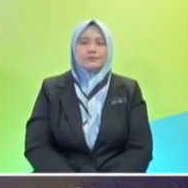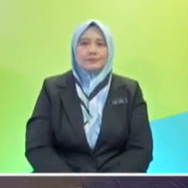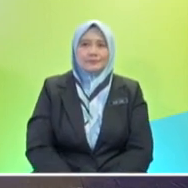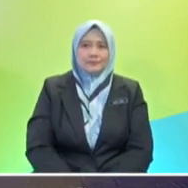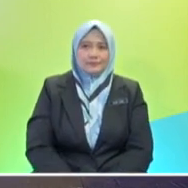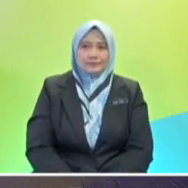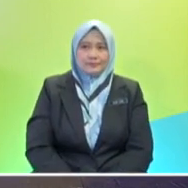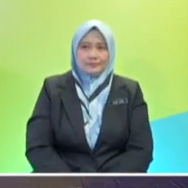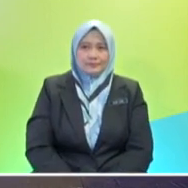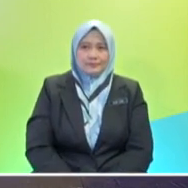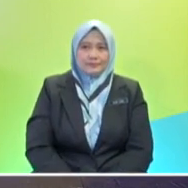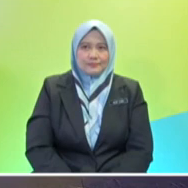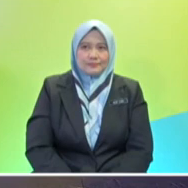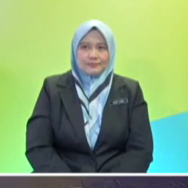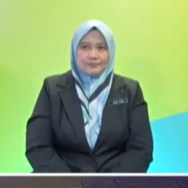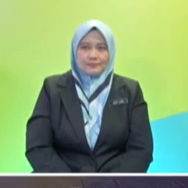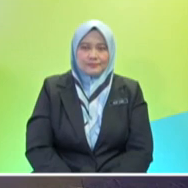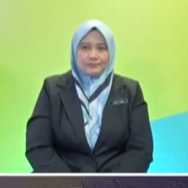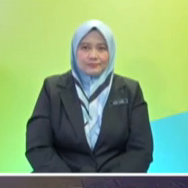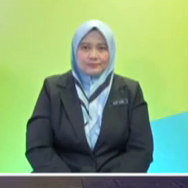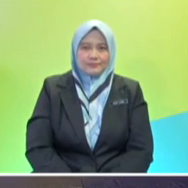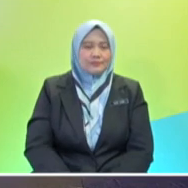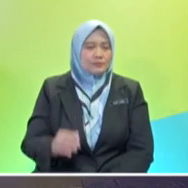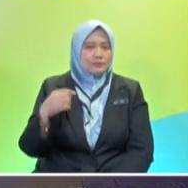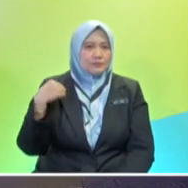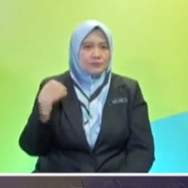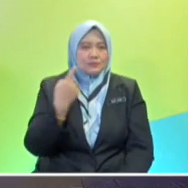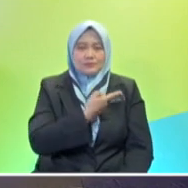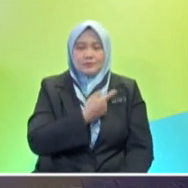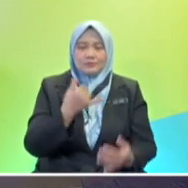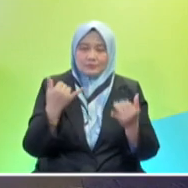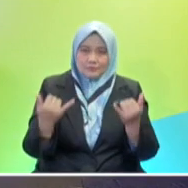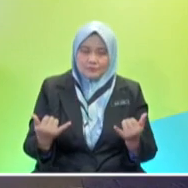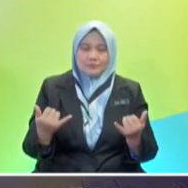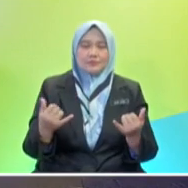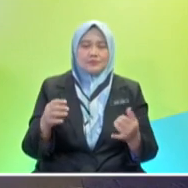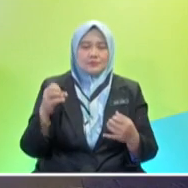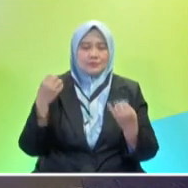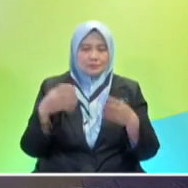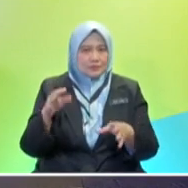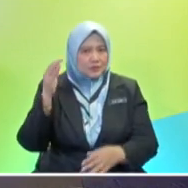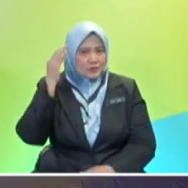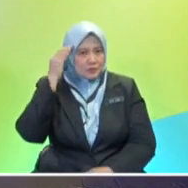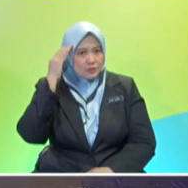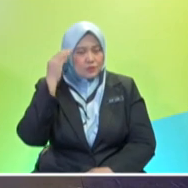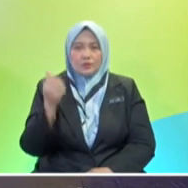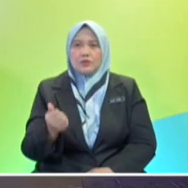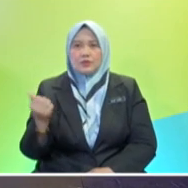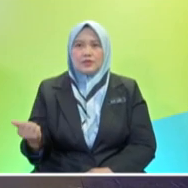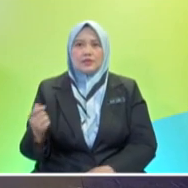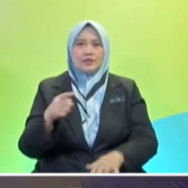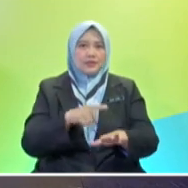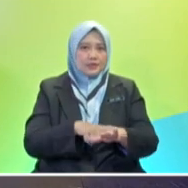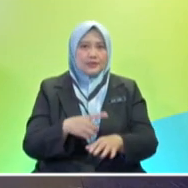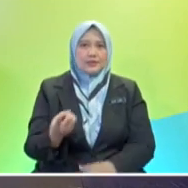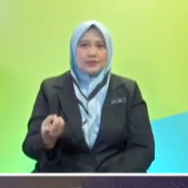kita dah tahu apa yang ada di rumah murid-murid. Bagaimana dengan murid-murid di rumah? Pasti ada yang sedang menyemut-jemput, cikgu. Oh, peralatan di